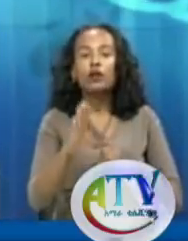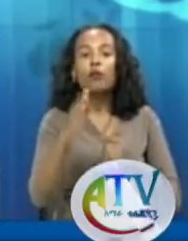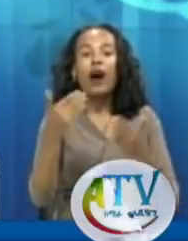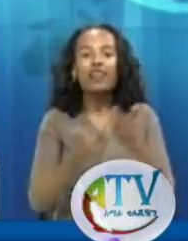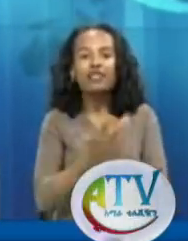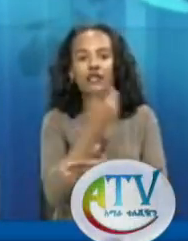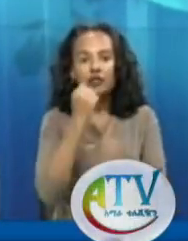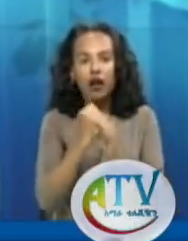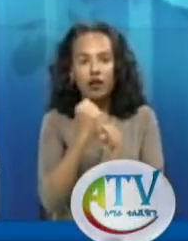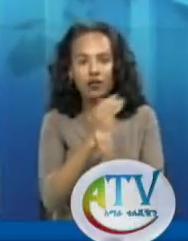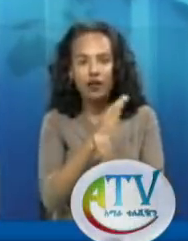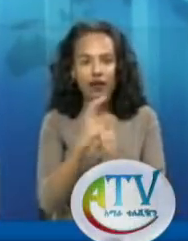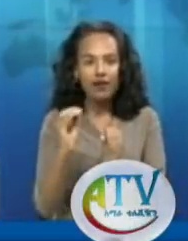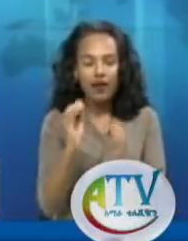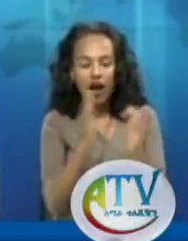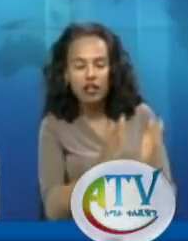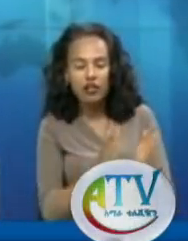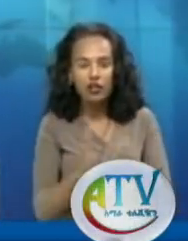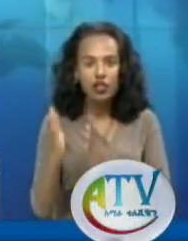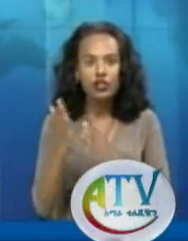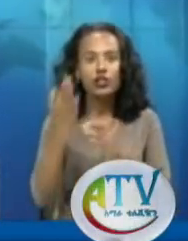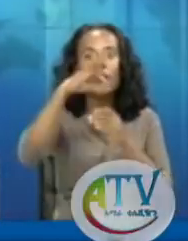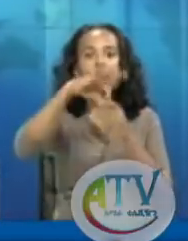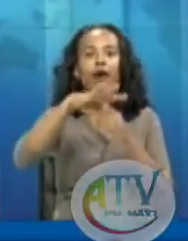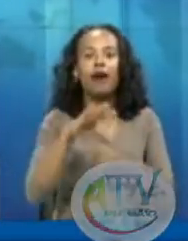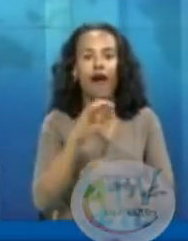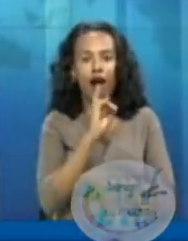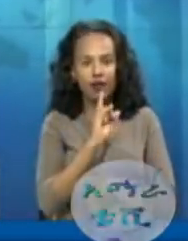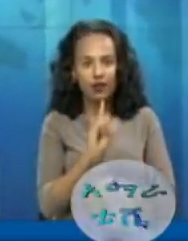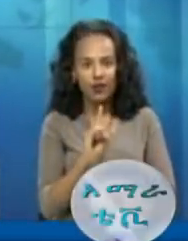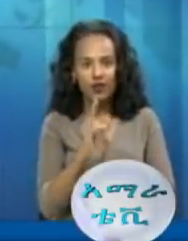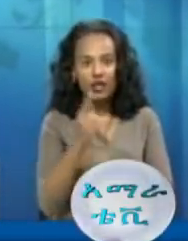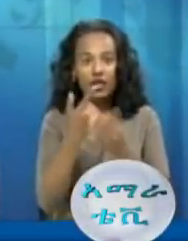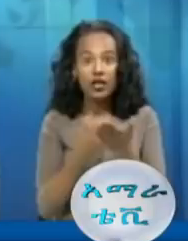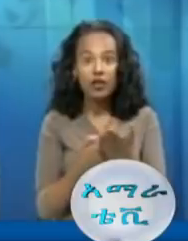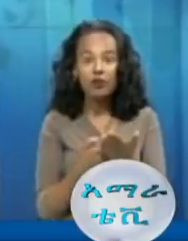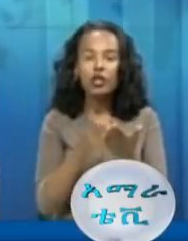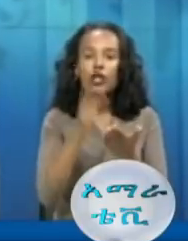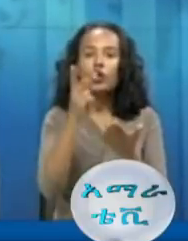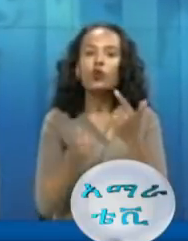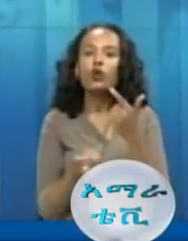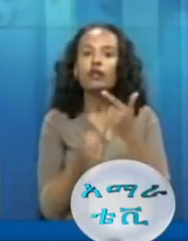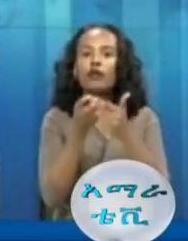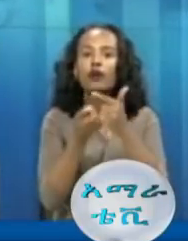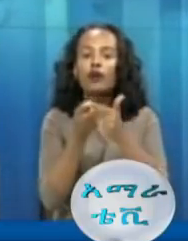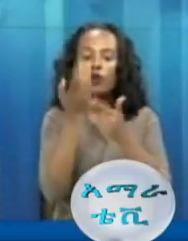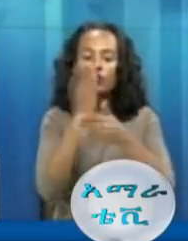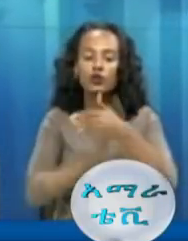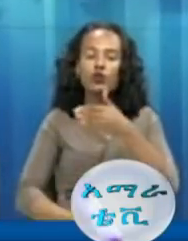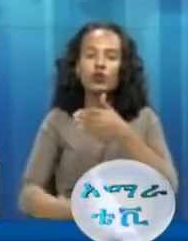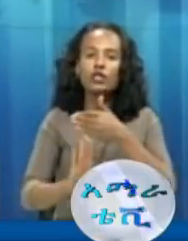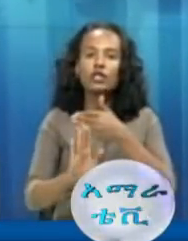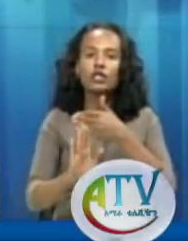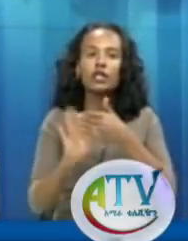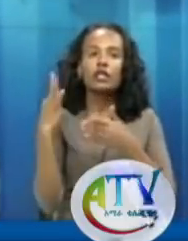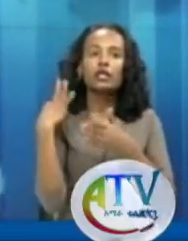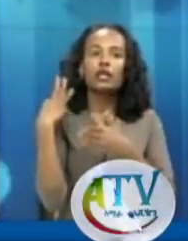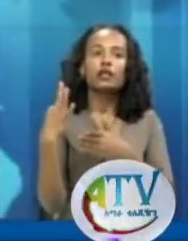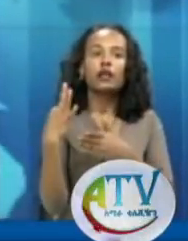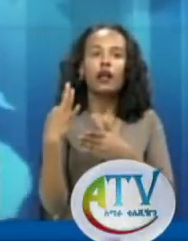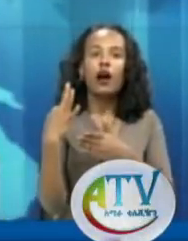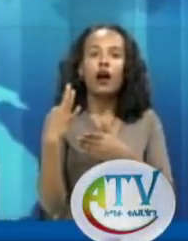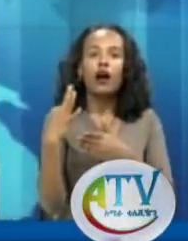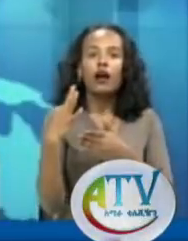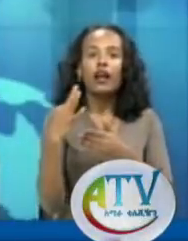በአዲስ አሰራርና አደረጃጀት መተካት ነው። ይህም የሁለተኛው ትውልድ የጤና